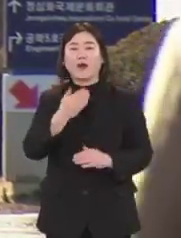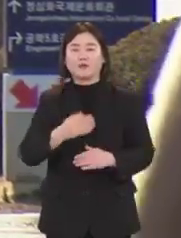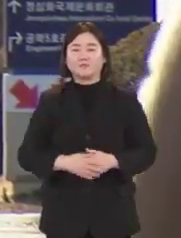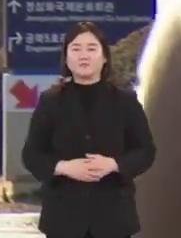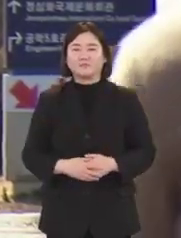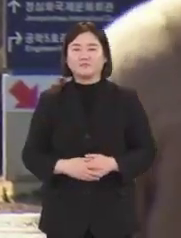발표됩니다